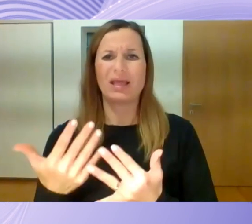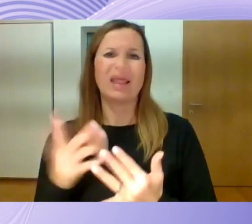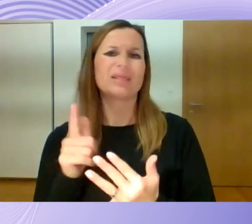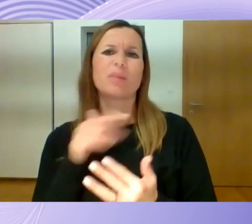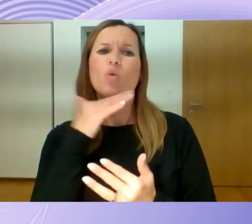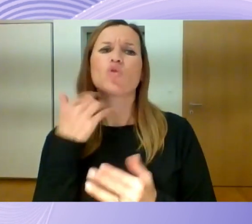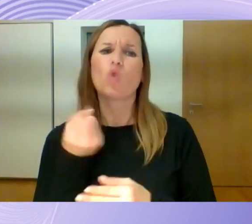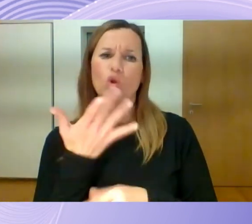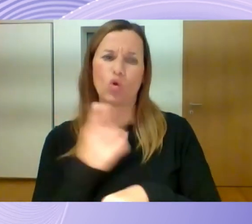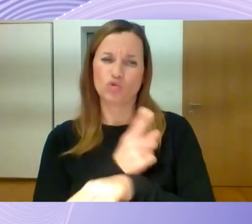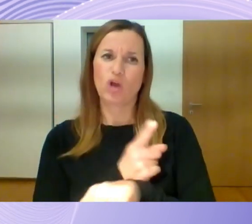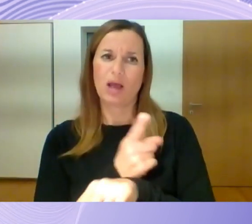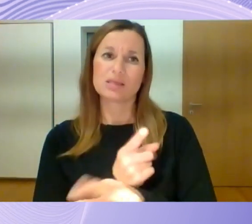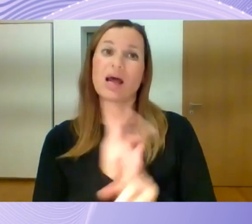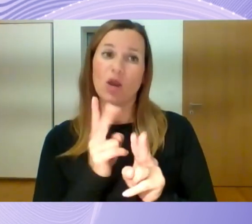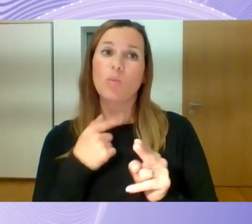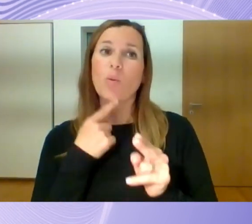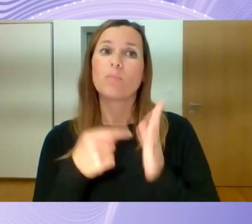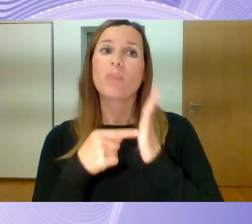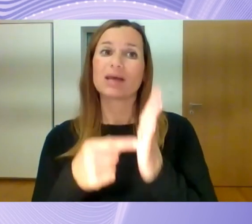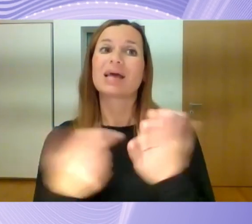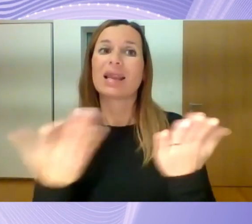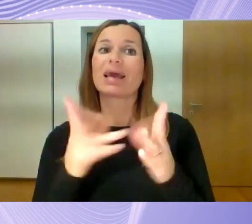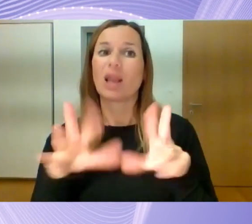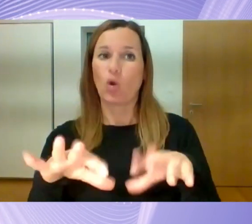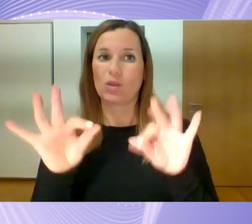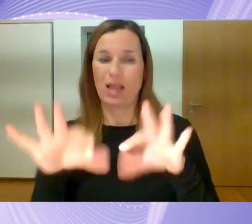si jih lahko tudi nekaj najdete. Se pravi,